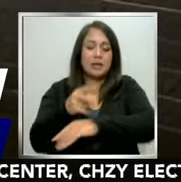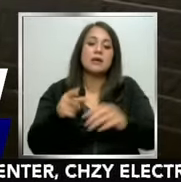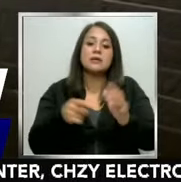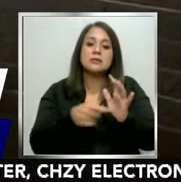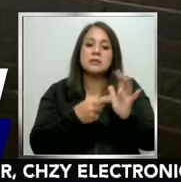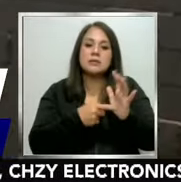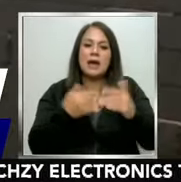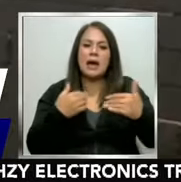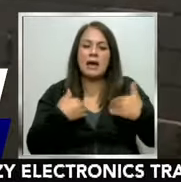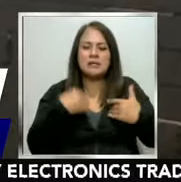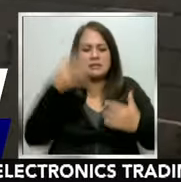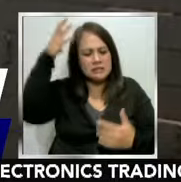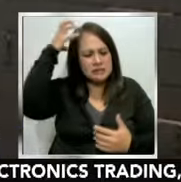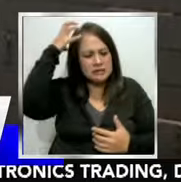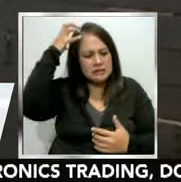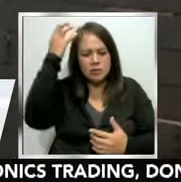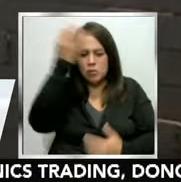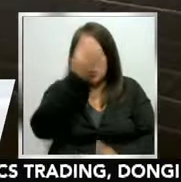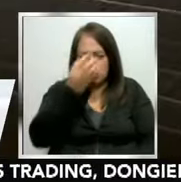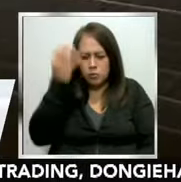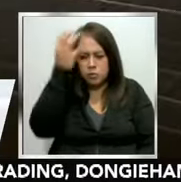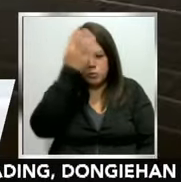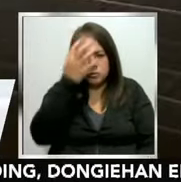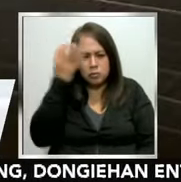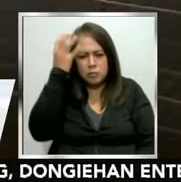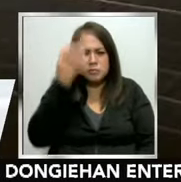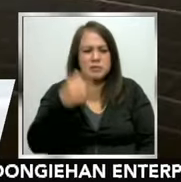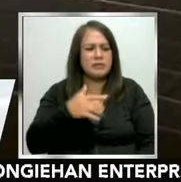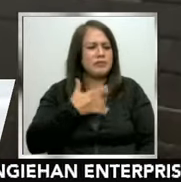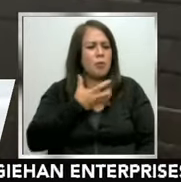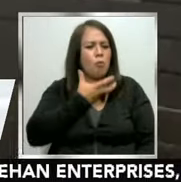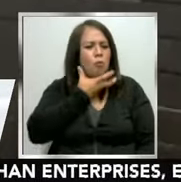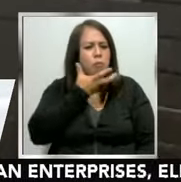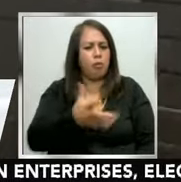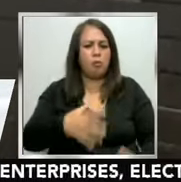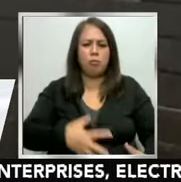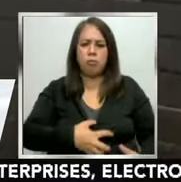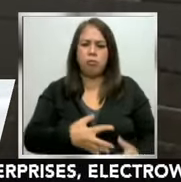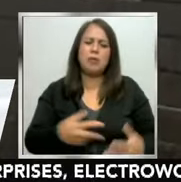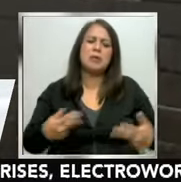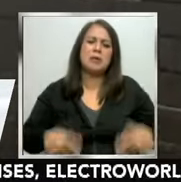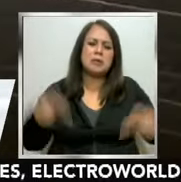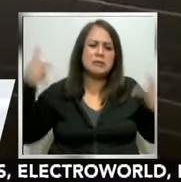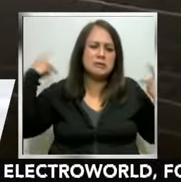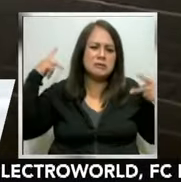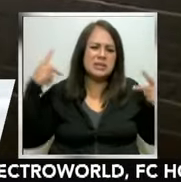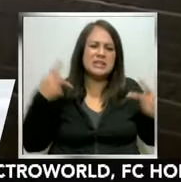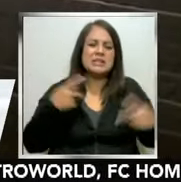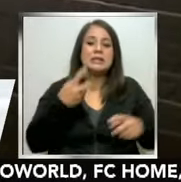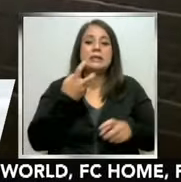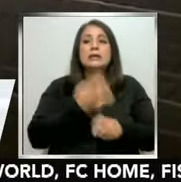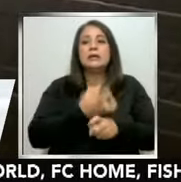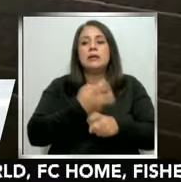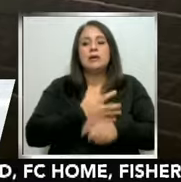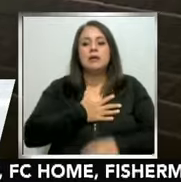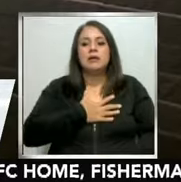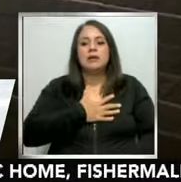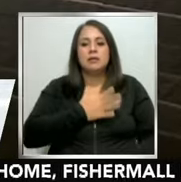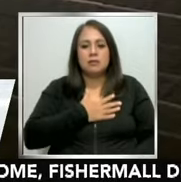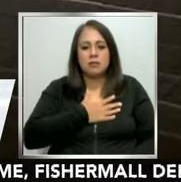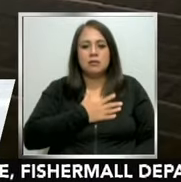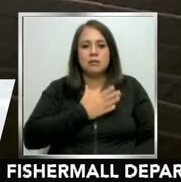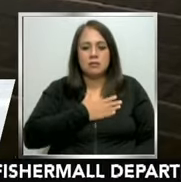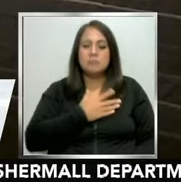headaches, dizziness, and sometimes nasusuka, stomach pain, back pain, minsan nahihirapan na huminga. No, so pag ganun talaga,